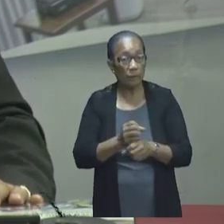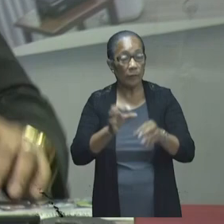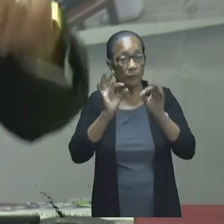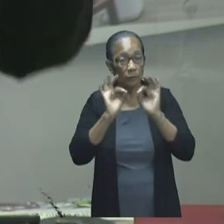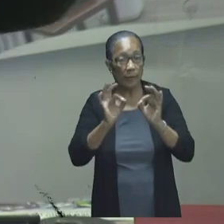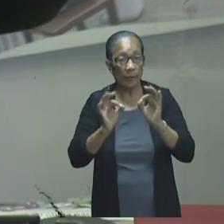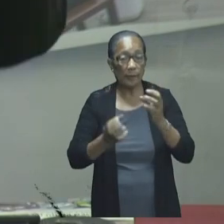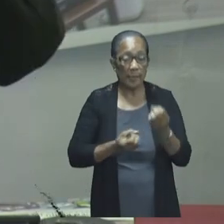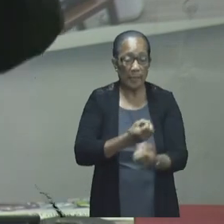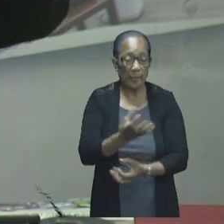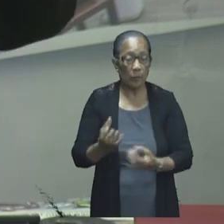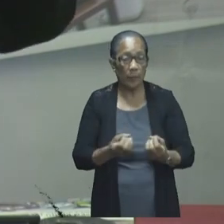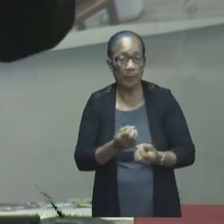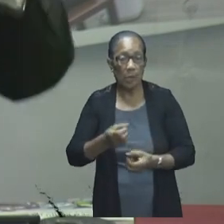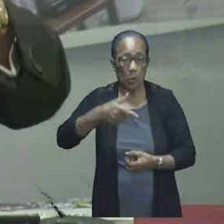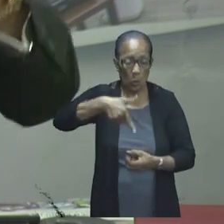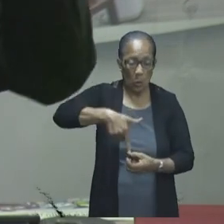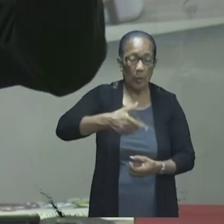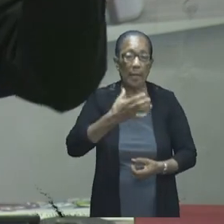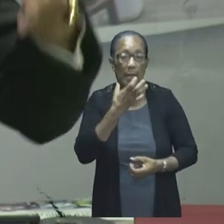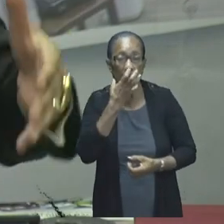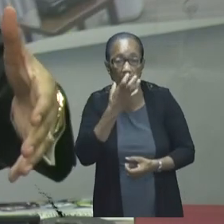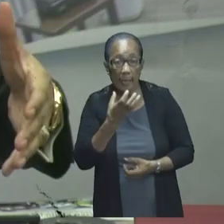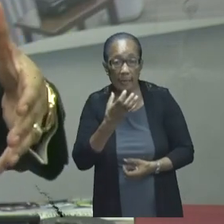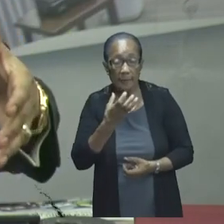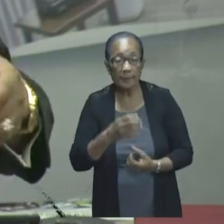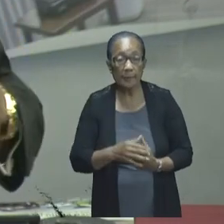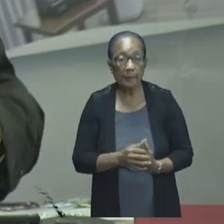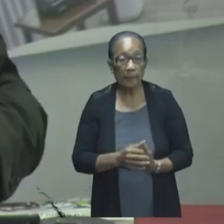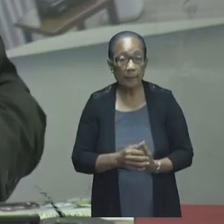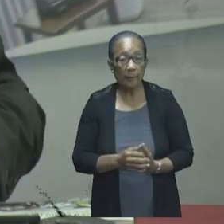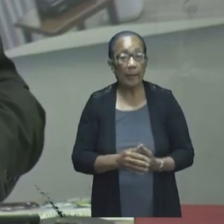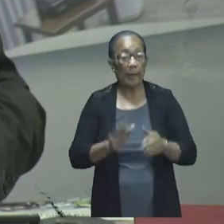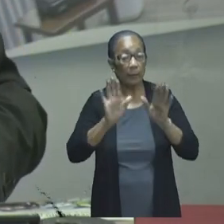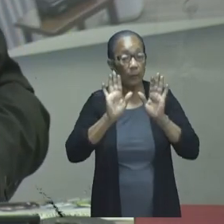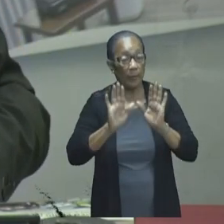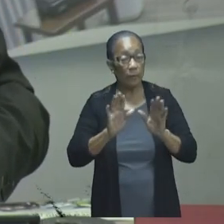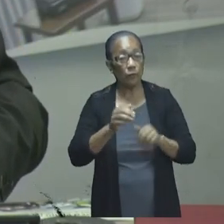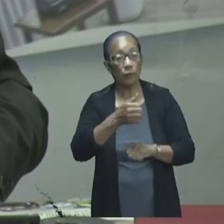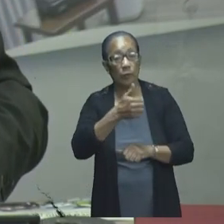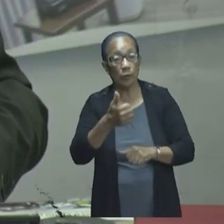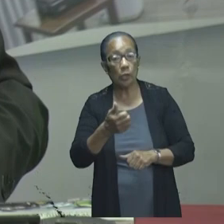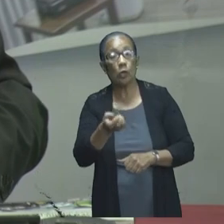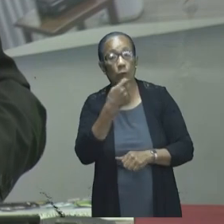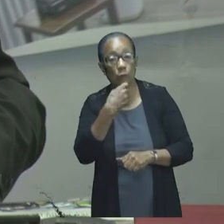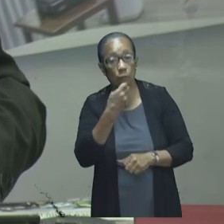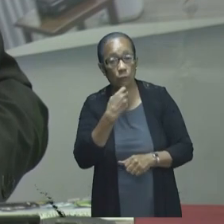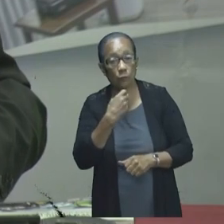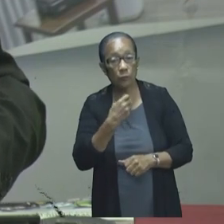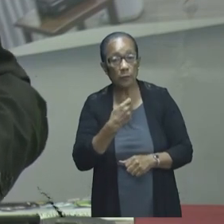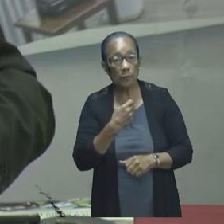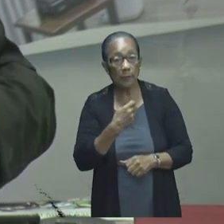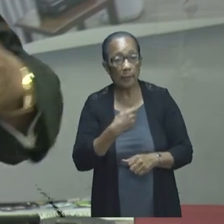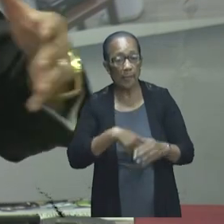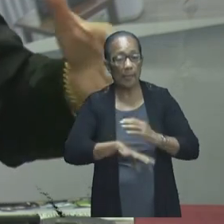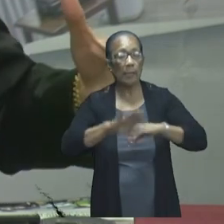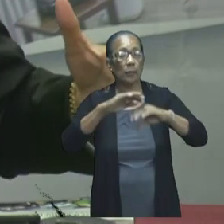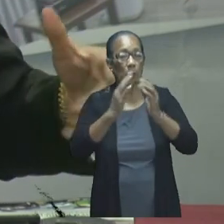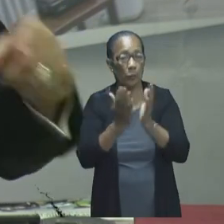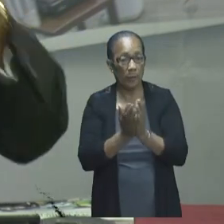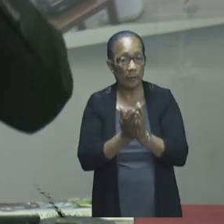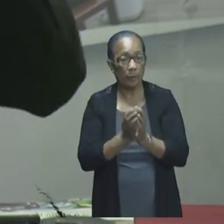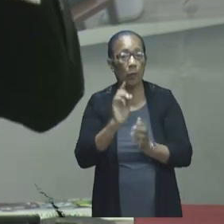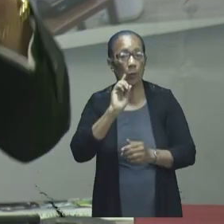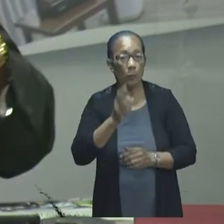economie maar die ooit l'anglais gaat apparaten maar die agrarische sector gaat altijd blijven voor de voedsel voor voedsel voorraad in de wereld daar moet je gaan